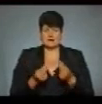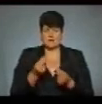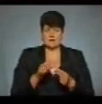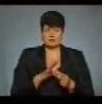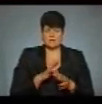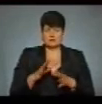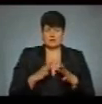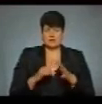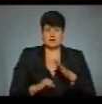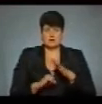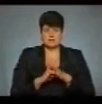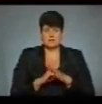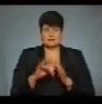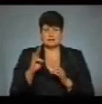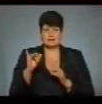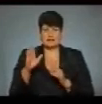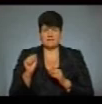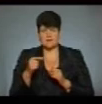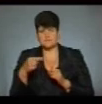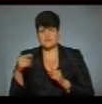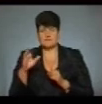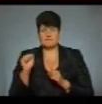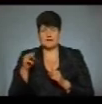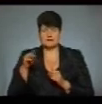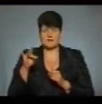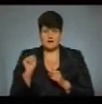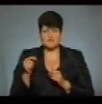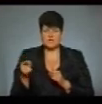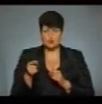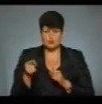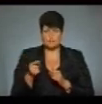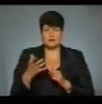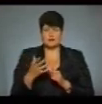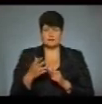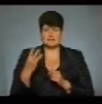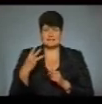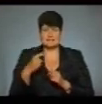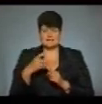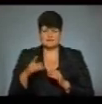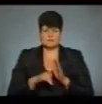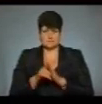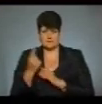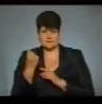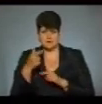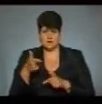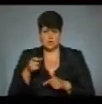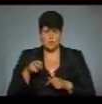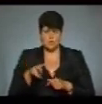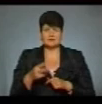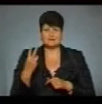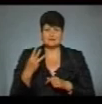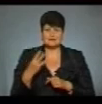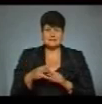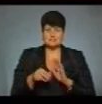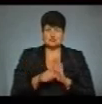на тренувальній базі «Ниви Ватра» у Тернополі. Відкрила рахунок команда «Ниви» на 30-й хвилині першого тайму. На